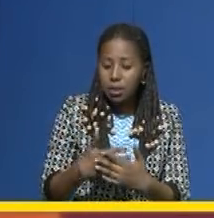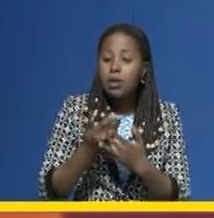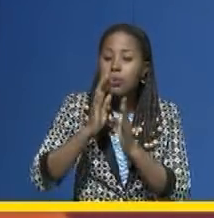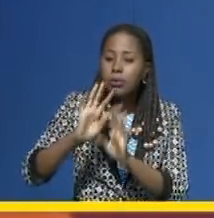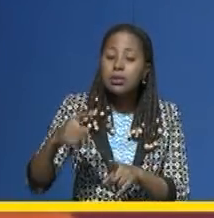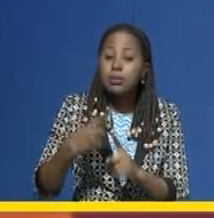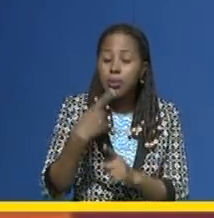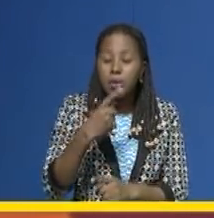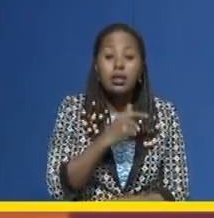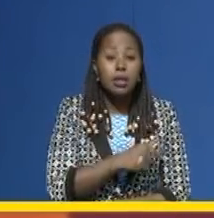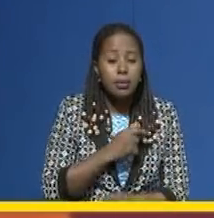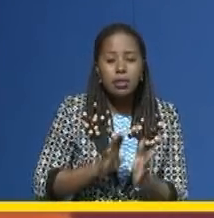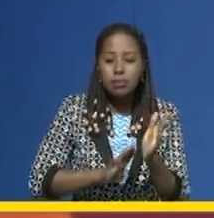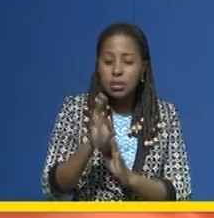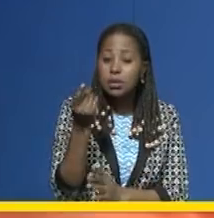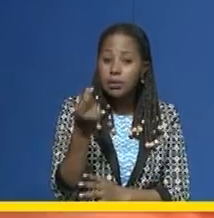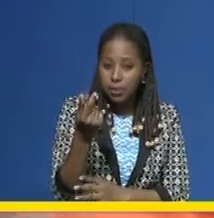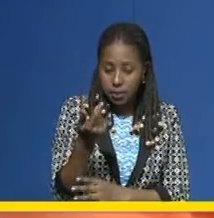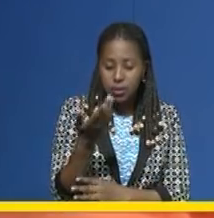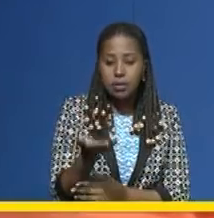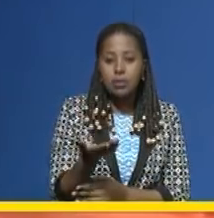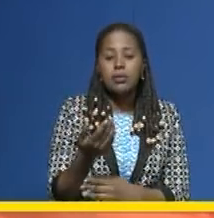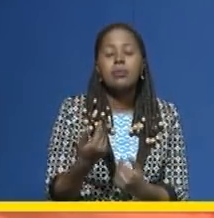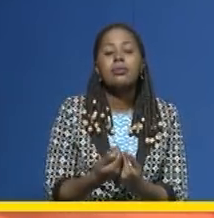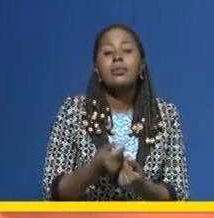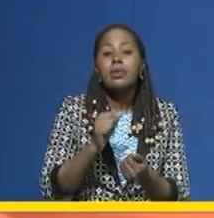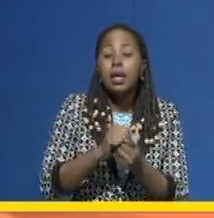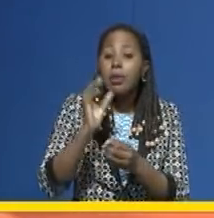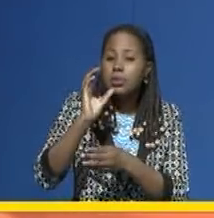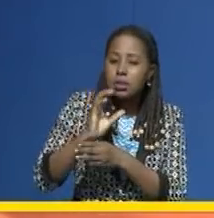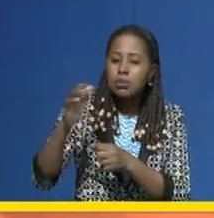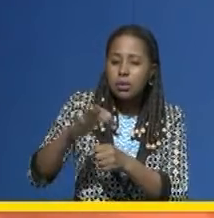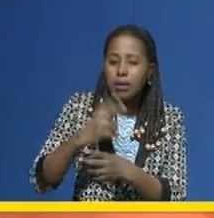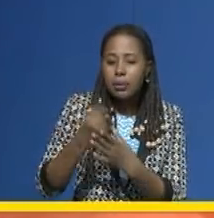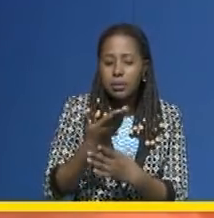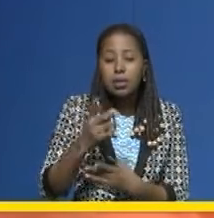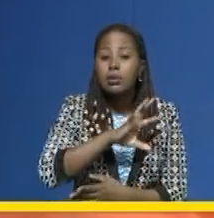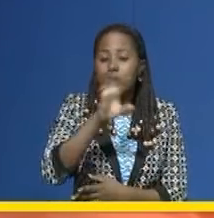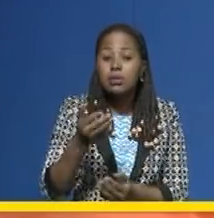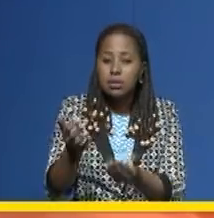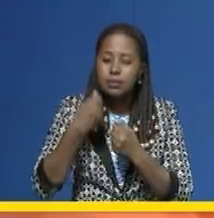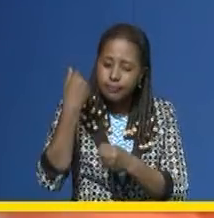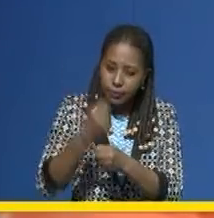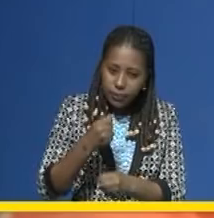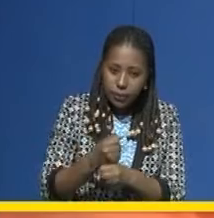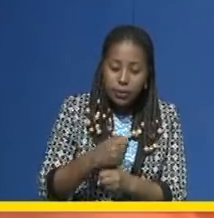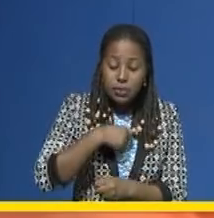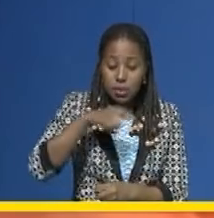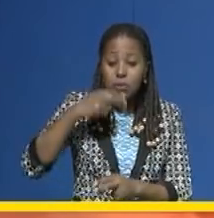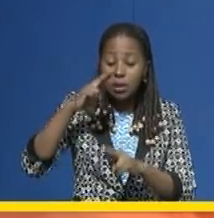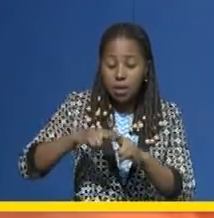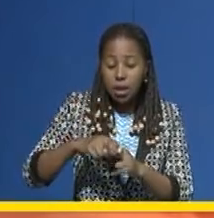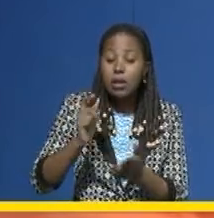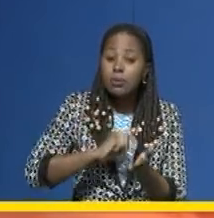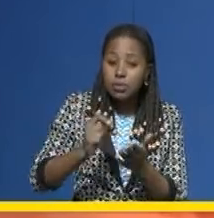kuacha mara moja tabia kupandisha bei za vyakula. Swala la misikiti kujaa na kadhalika, nahitaji tutifanyie kazi. Tutakaa na ofisi ya